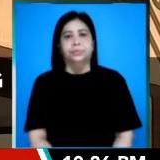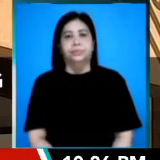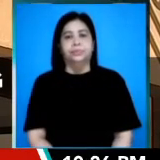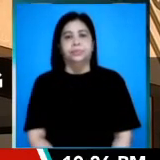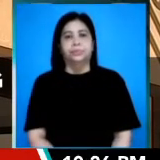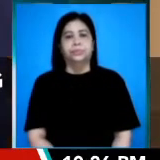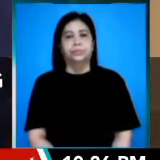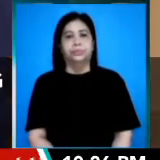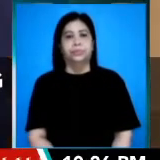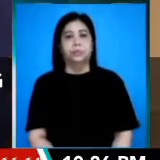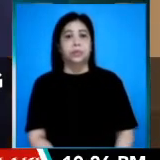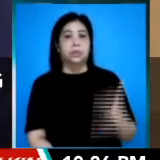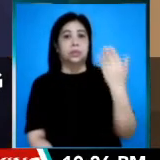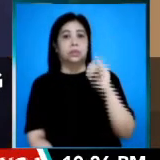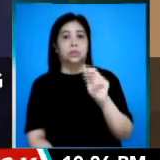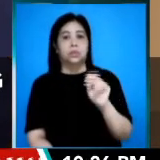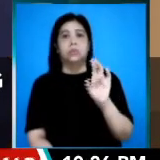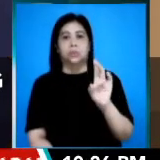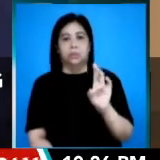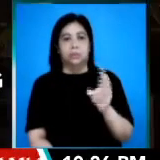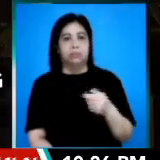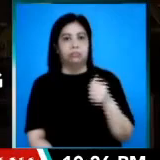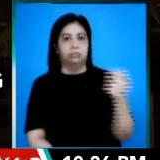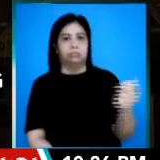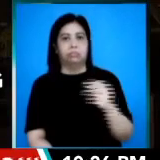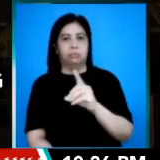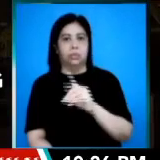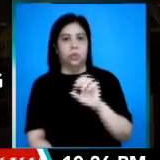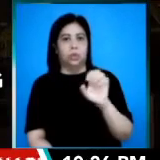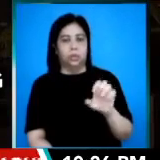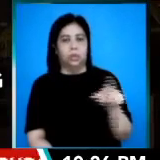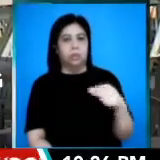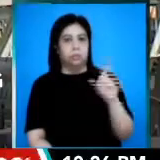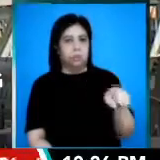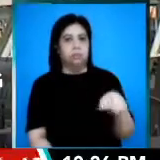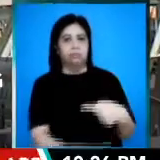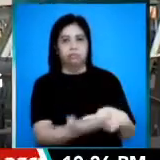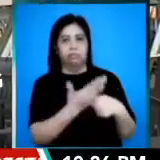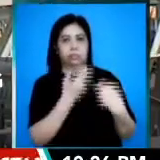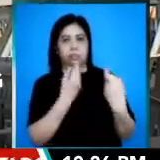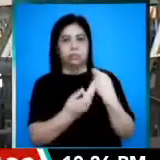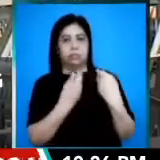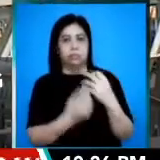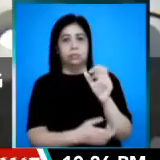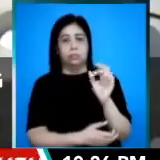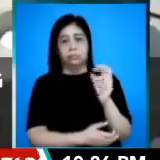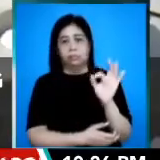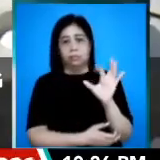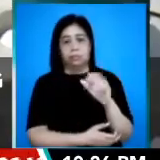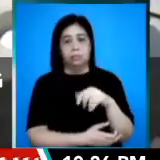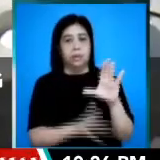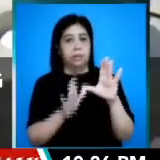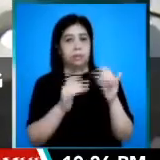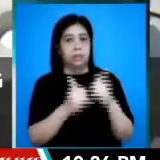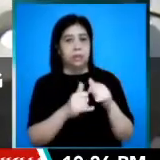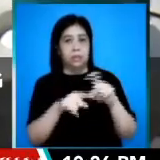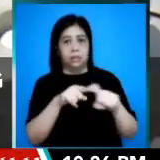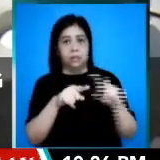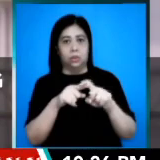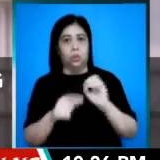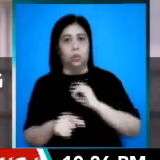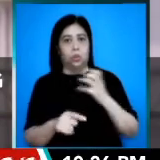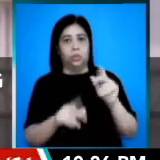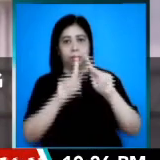Noong June 7 pa, inisyuhan ng Department of Energy ng show cause order ang 19 na mga generation companies o mga may-ari ng planta ng